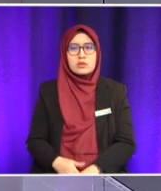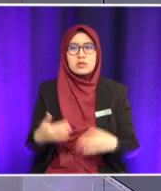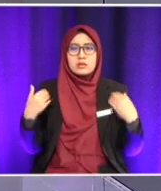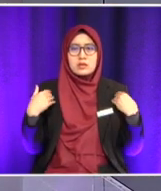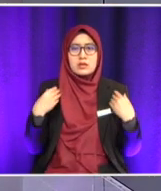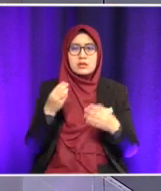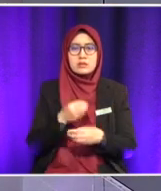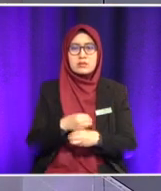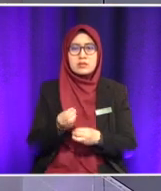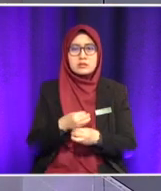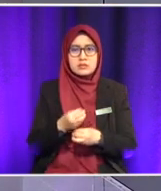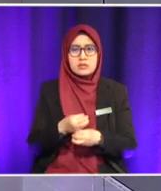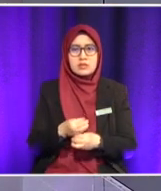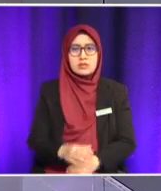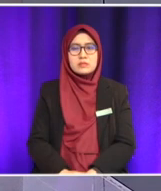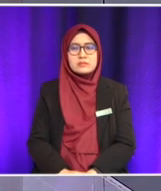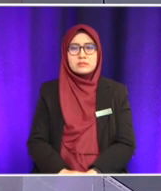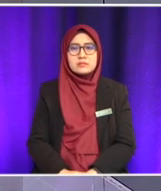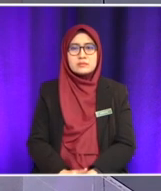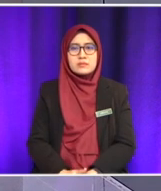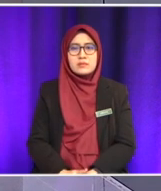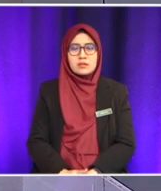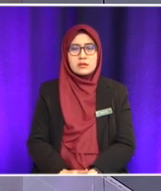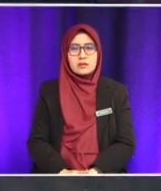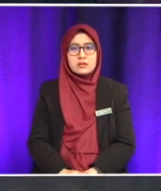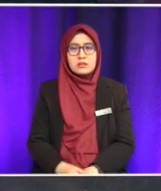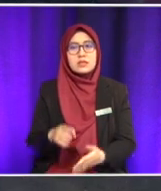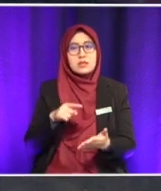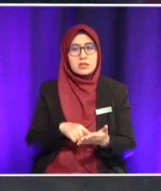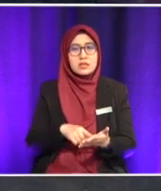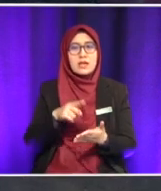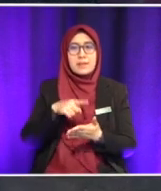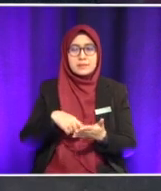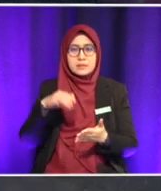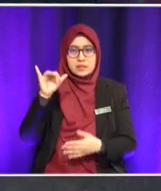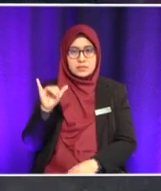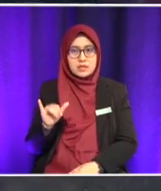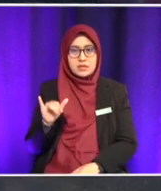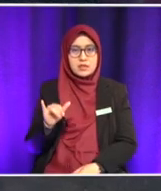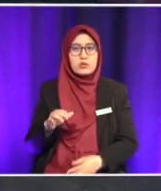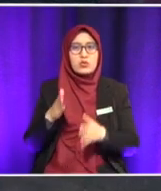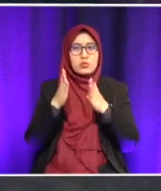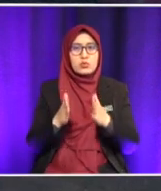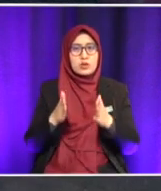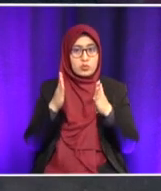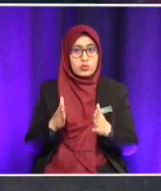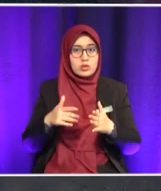itu dia pandangan orang awam tidak dengar ada yang memberi